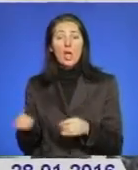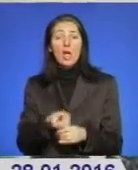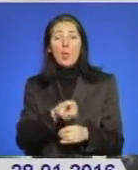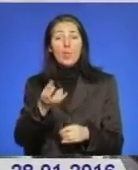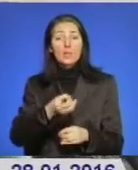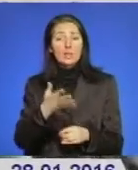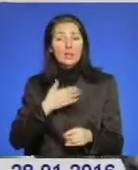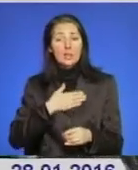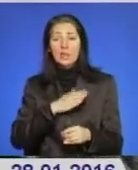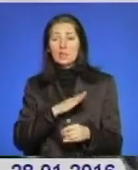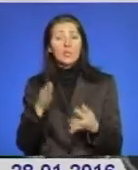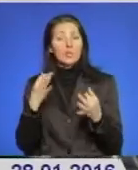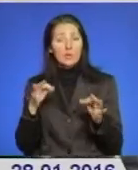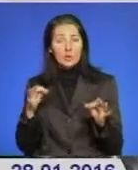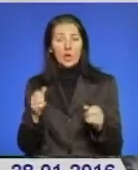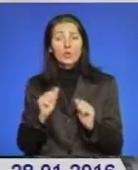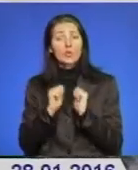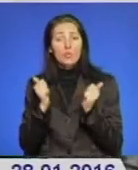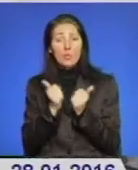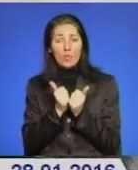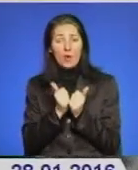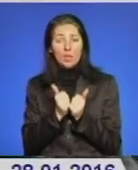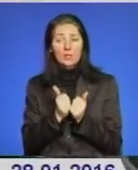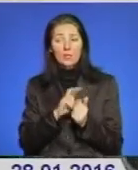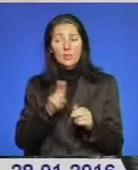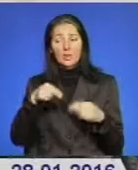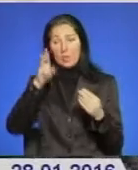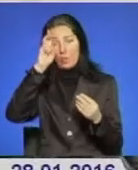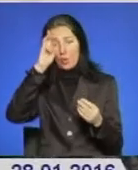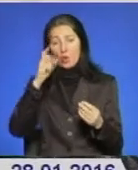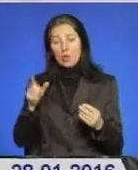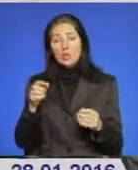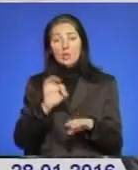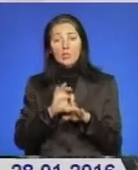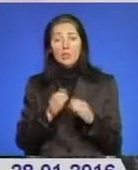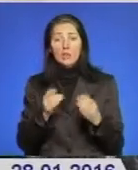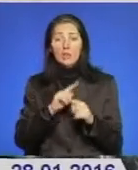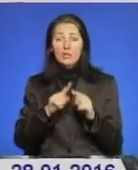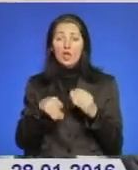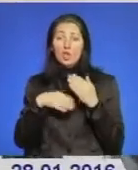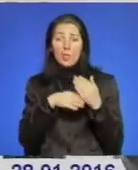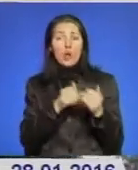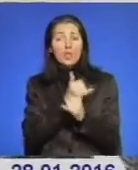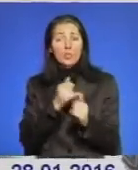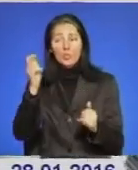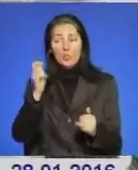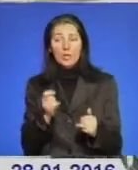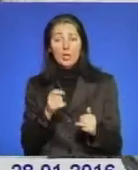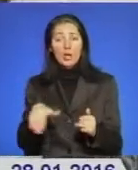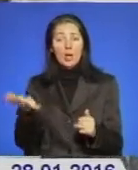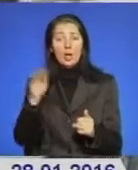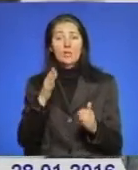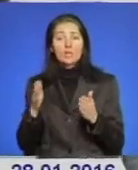не допускають. Нас заблокували, нас не допускають. Не дай Бог, людина заслабла. Чи що, то навіть скоро не може заїхати. Вони зі всі виходи і